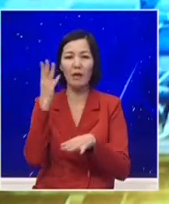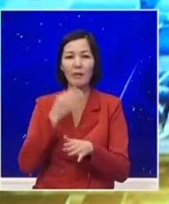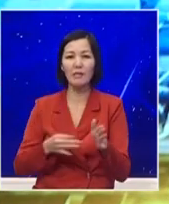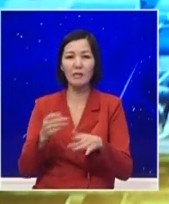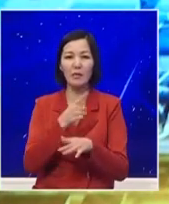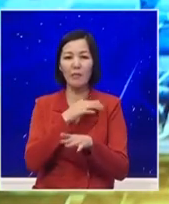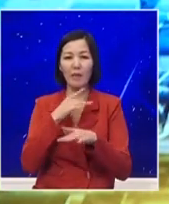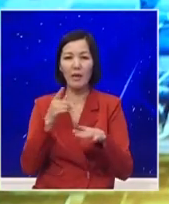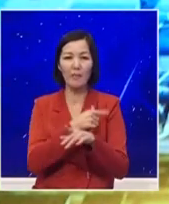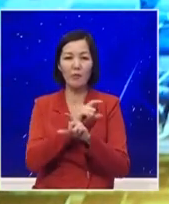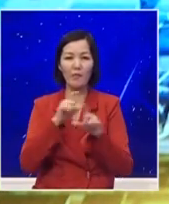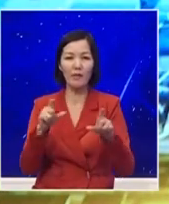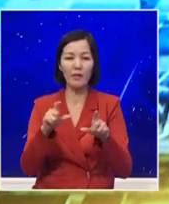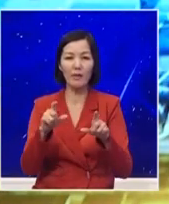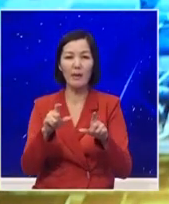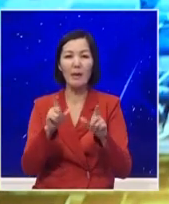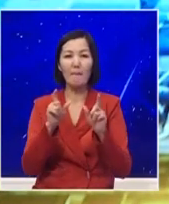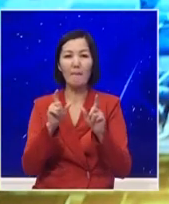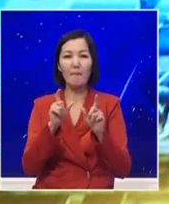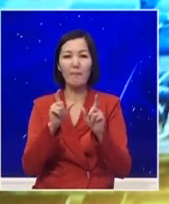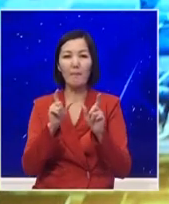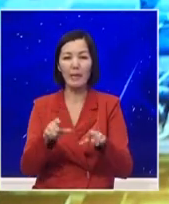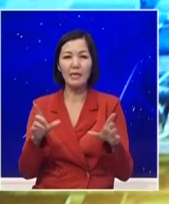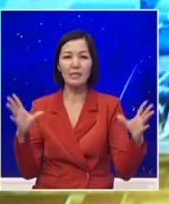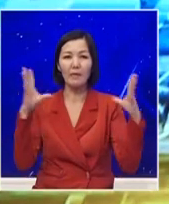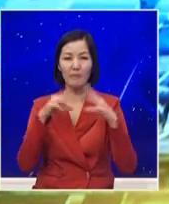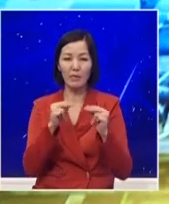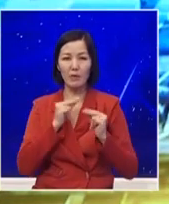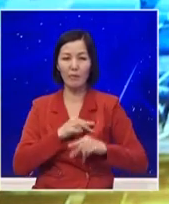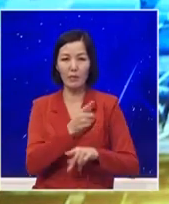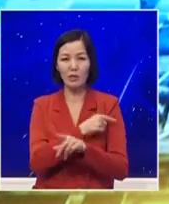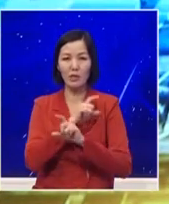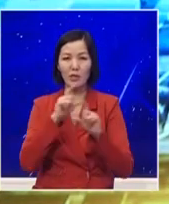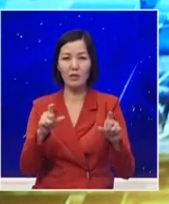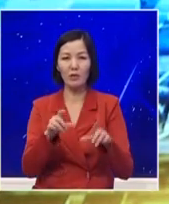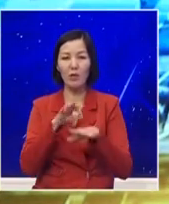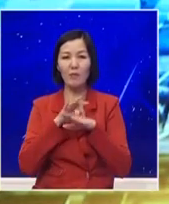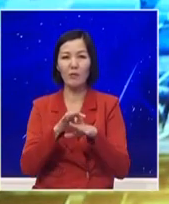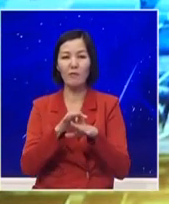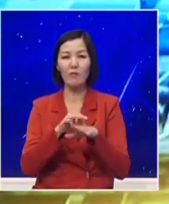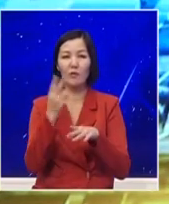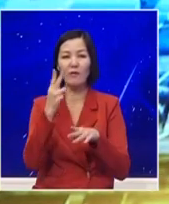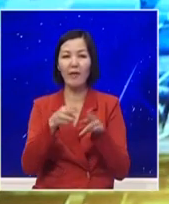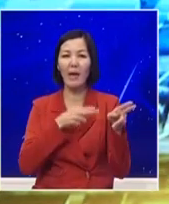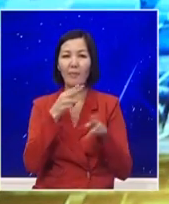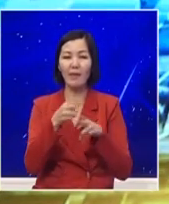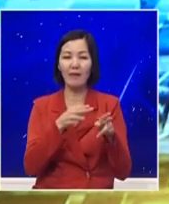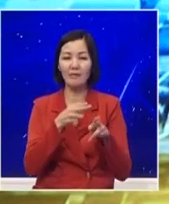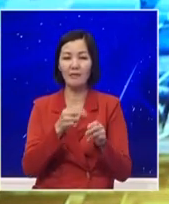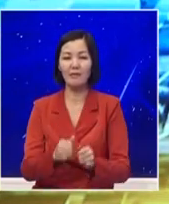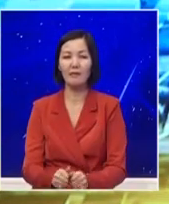Алматинской многопрофильной клинической больницы. Совместно с сотрудниками медицинского учреждения он провел две